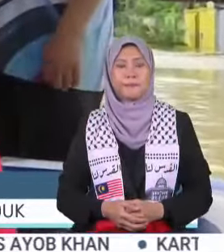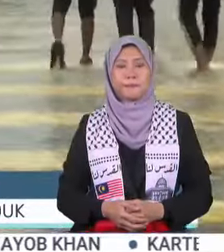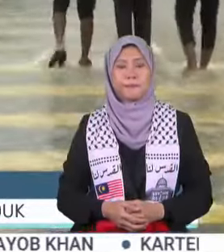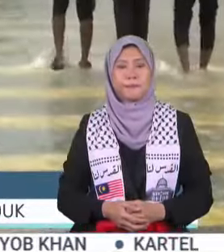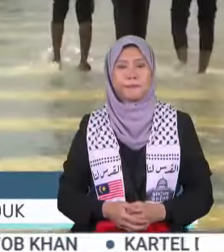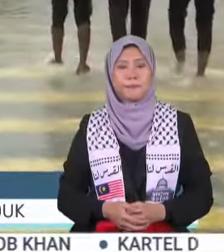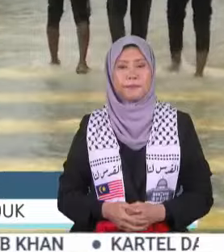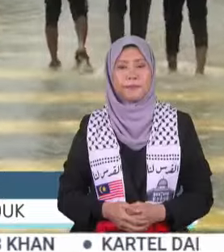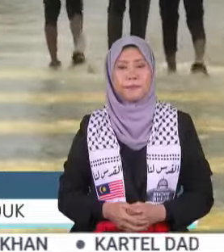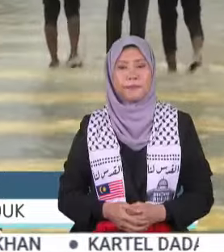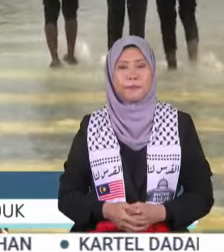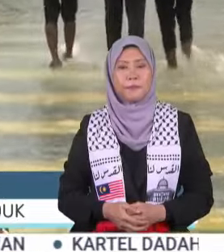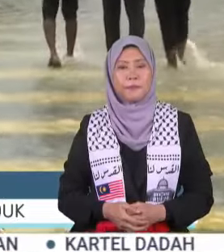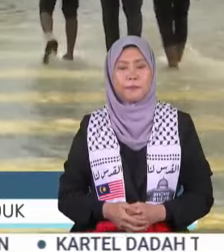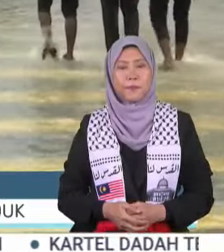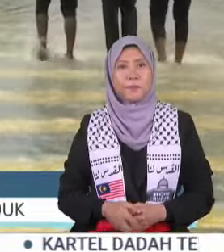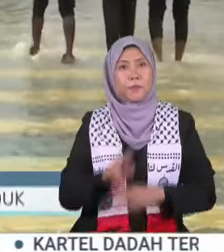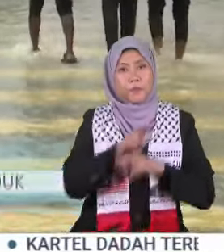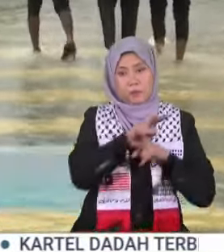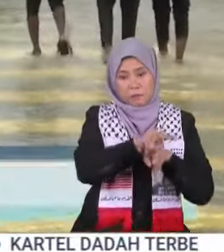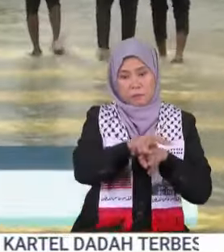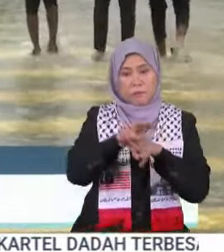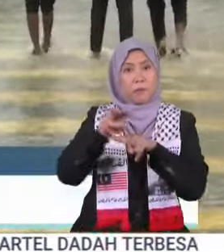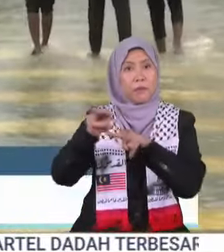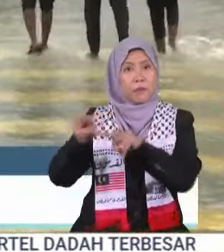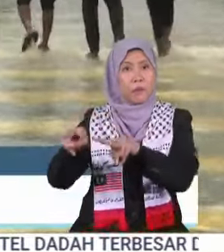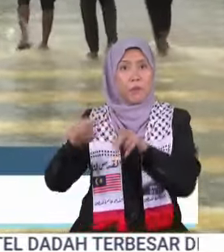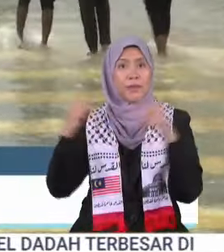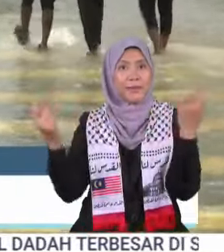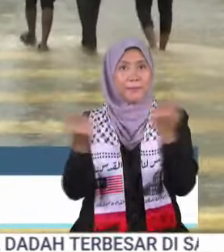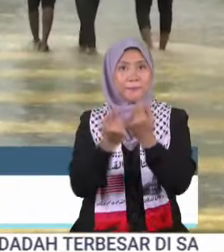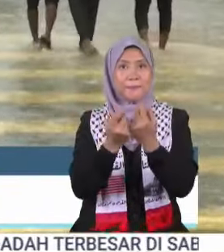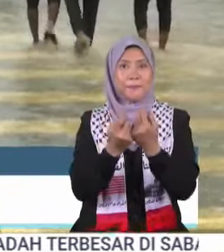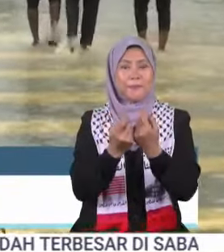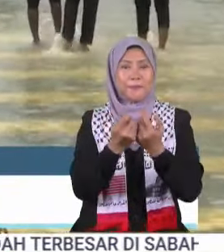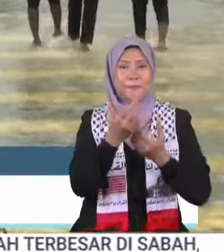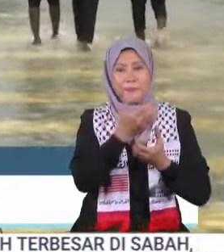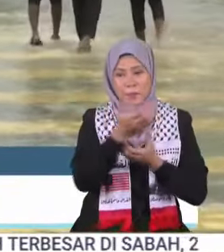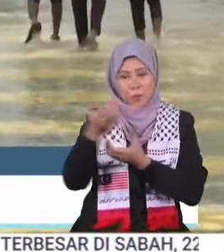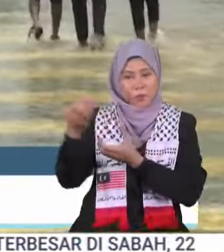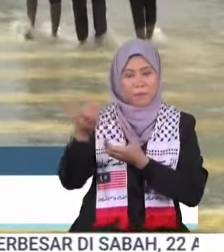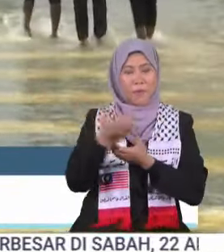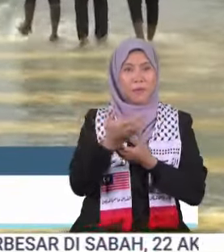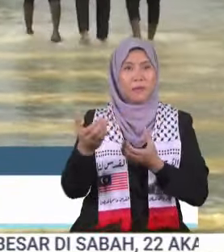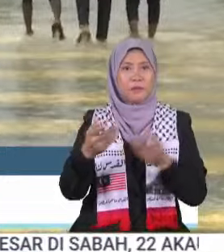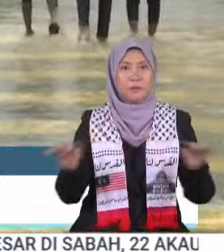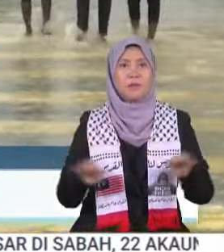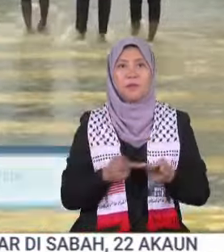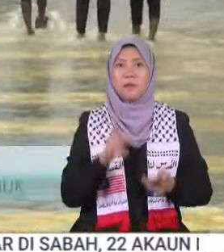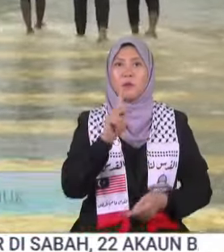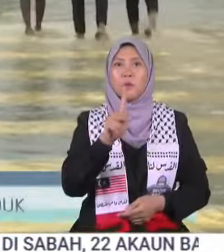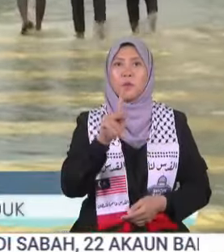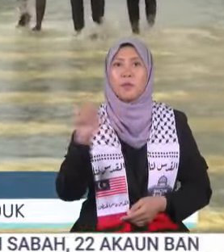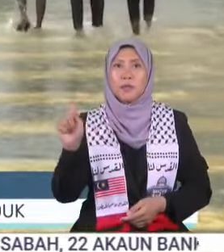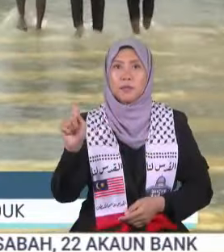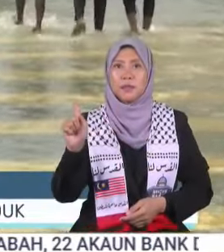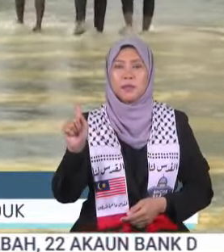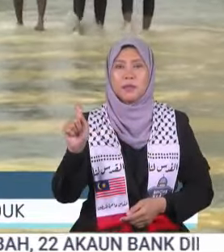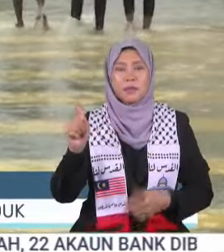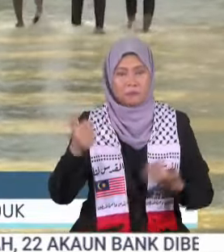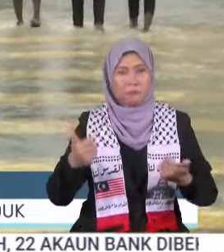menyelamat keadaan pemantahuan pasukan penelamat khususnya Bomba di kawasan kota tinggi pada kali ini